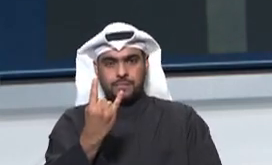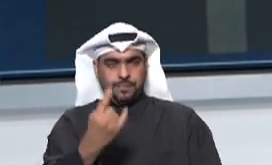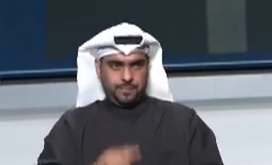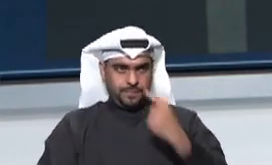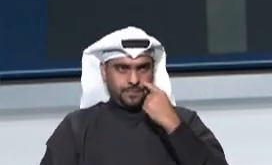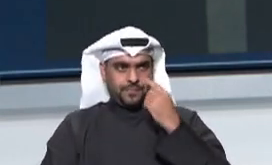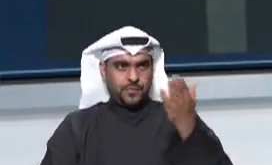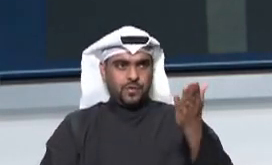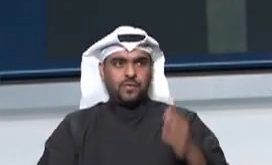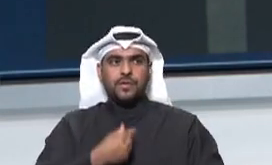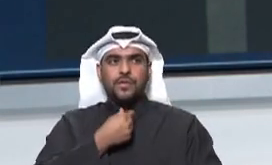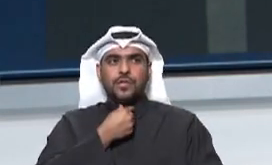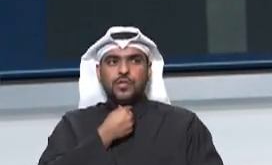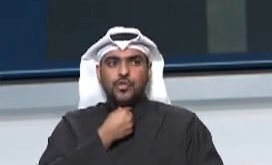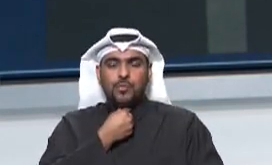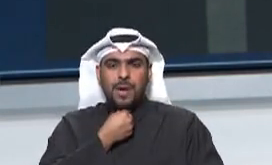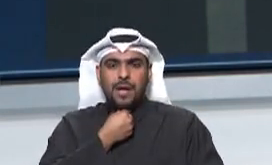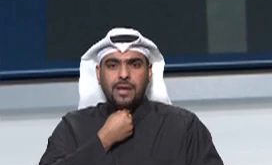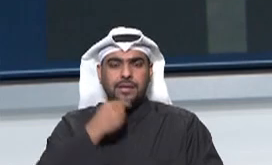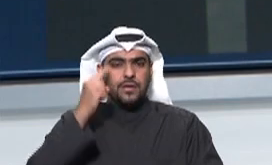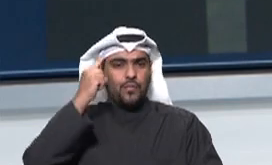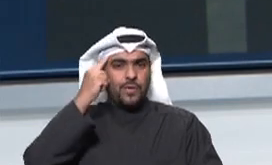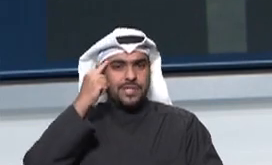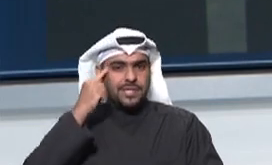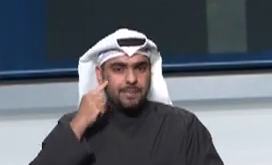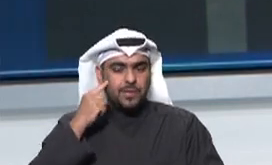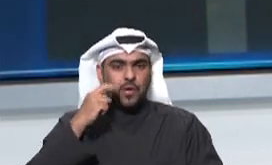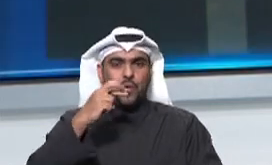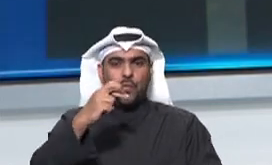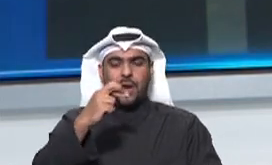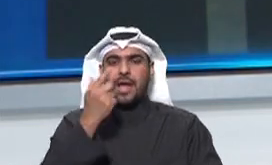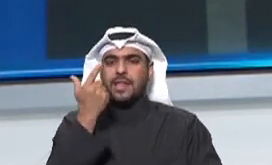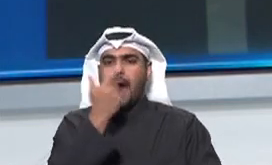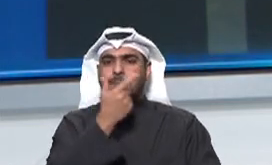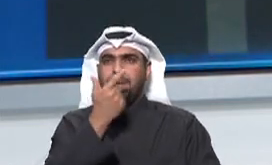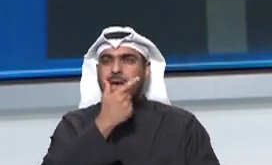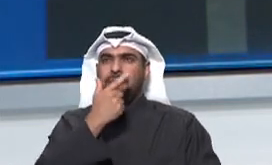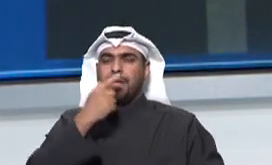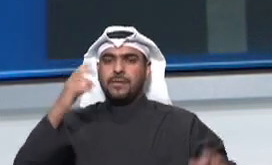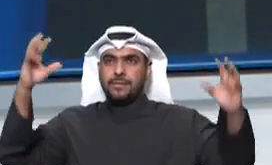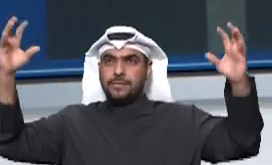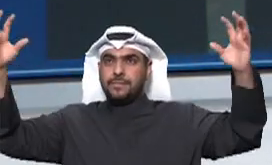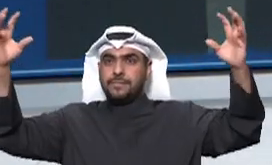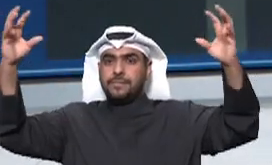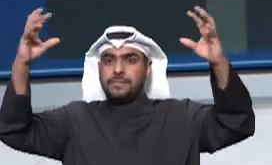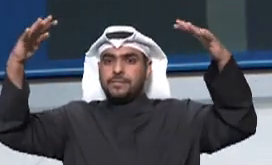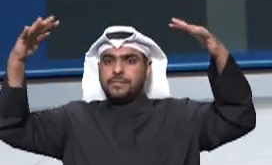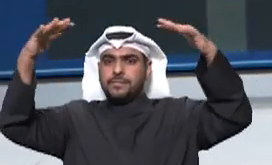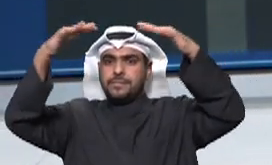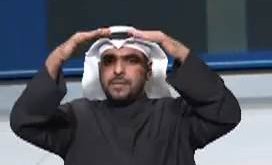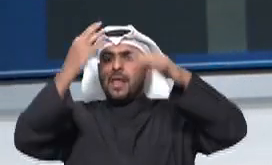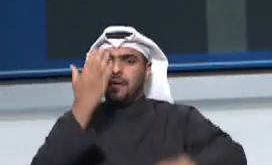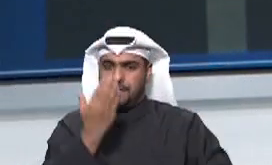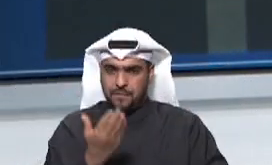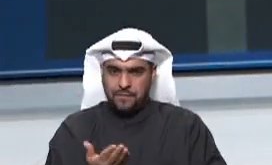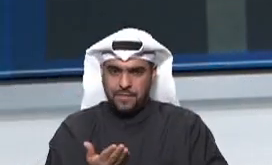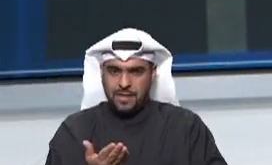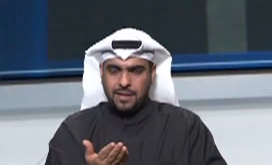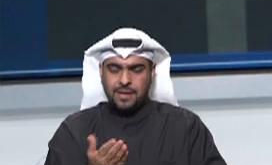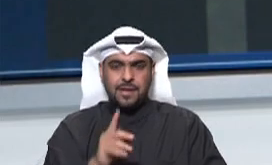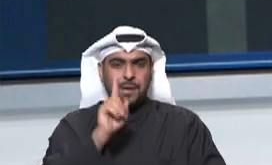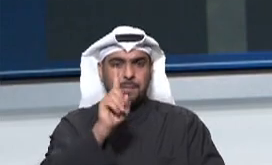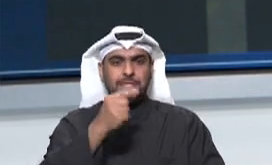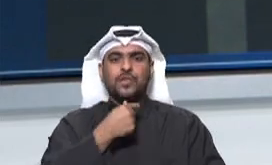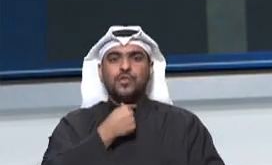تحديدا السحب راح تكون ملحوظة أكثر في يومي السبت والأحد، وفرص الأمطار تعود مجددا مساء يوم السبت على بعض المناطق بكميات